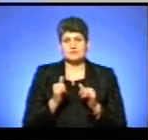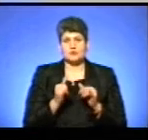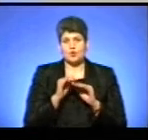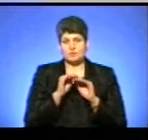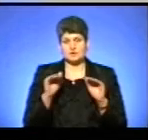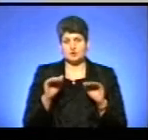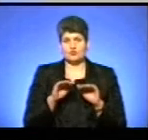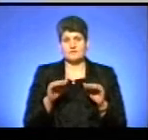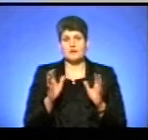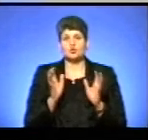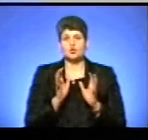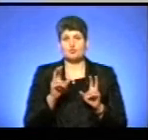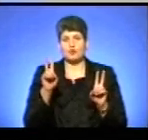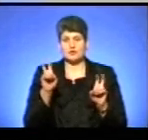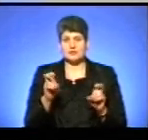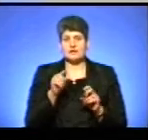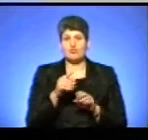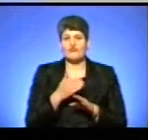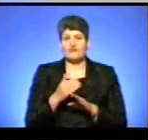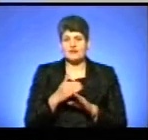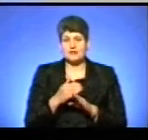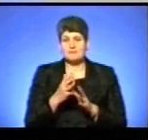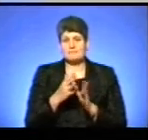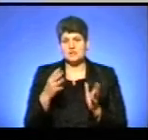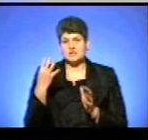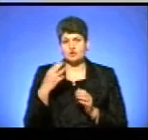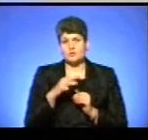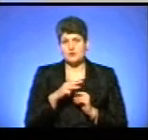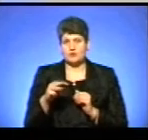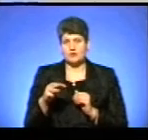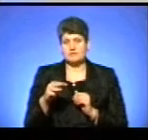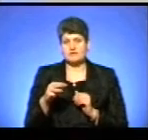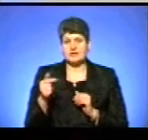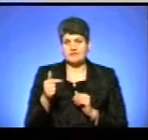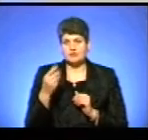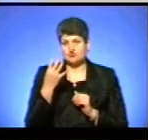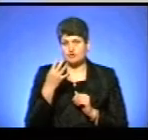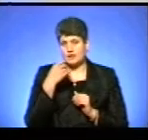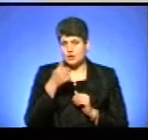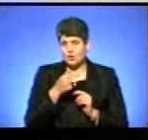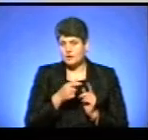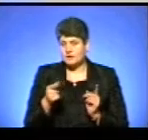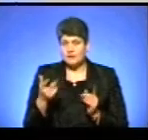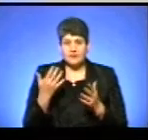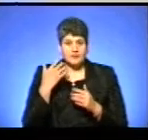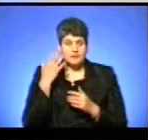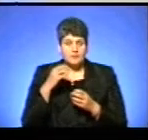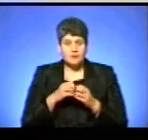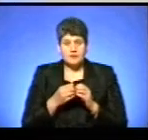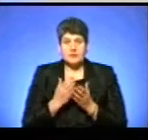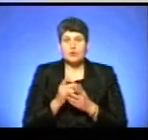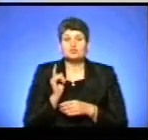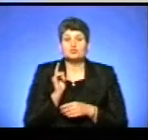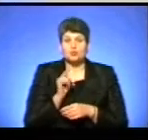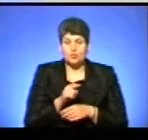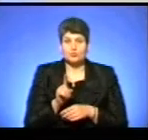рівня – це «Турбота», на яку виділені більше 40 мільйонів гривень на 4 роки. Але ідея і проблема полягає саме в тому,